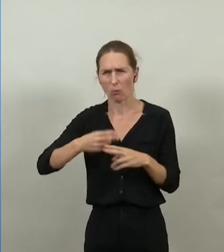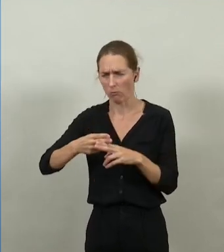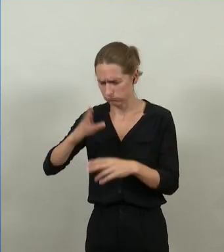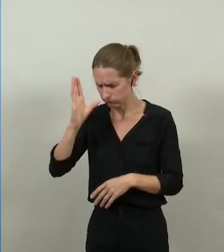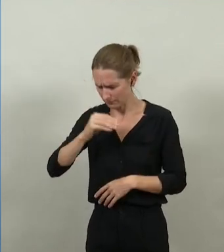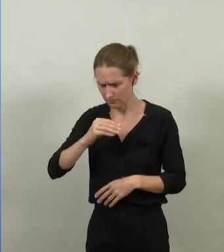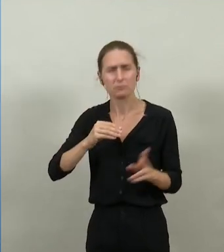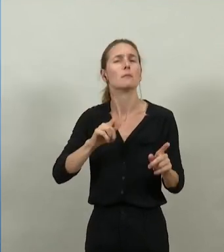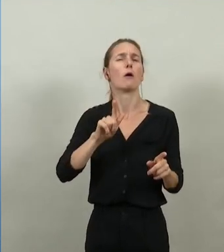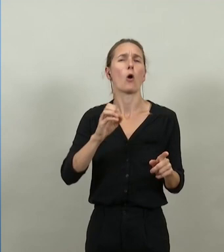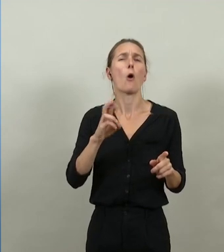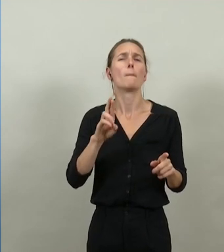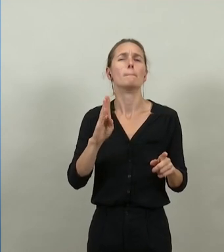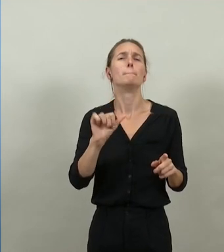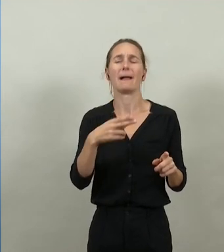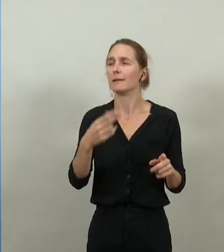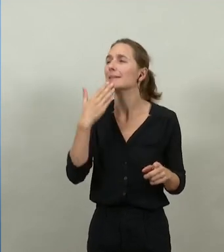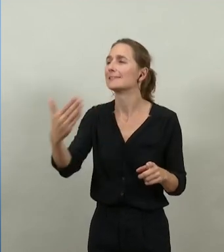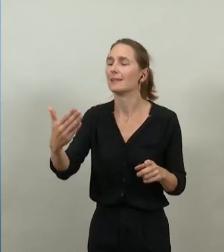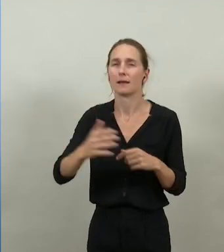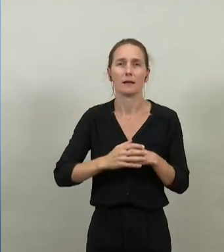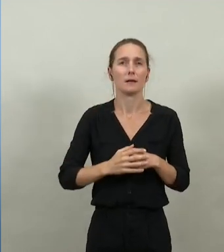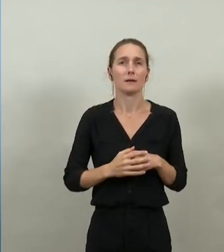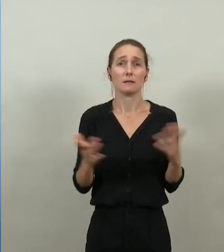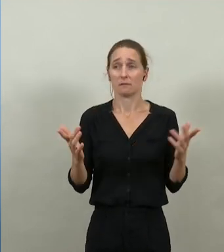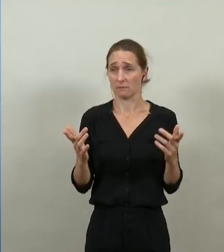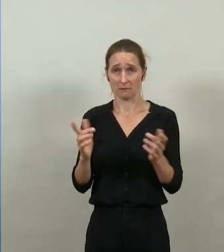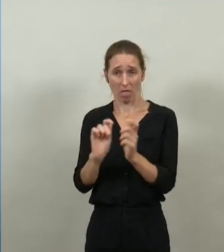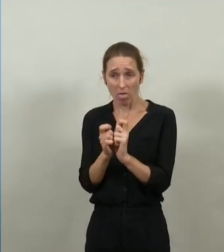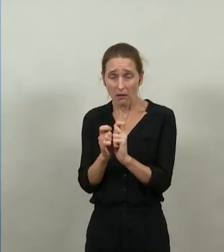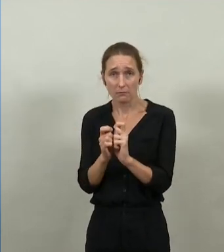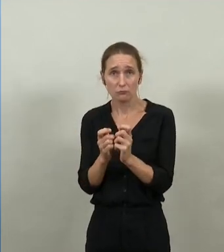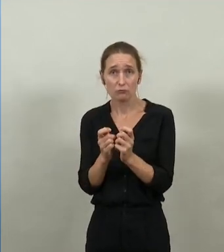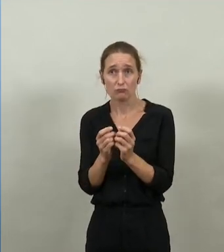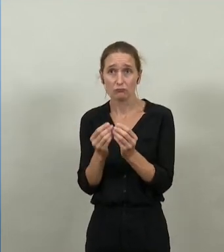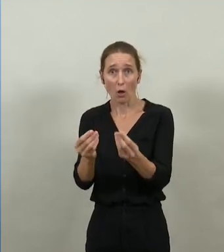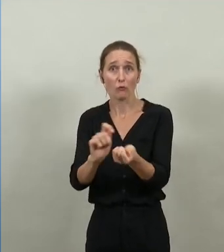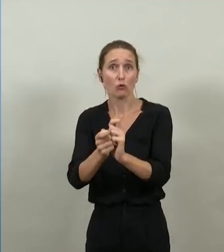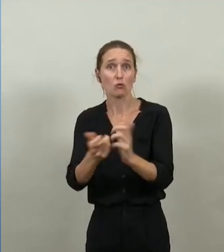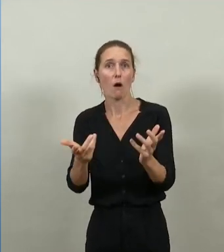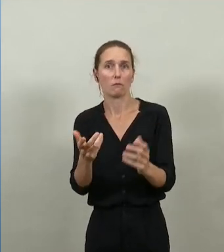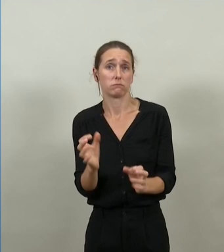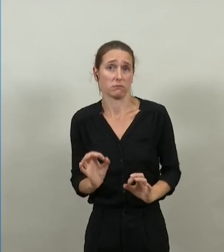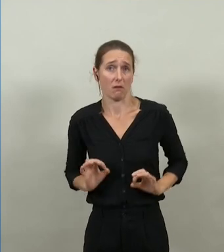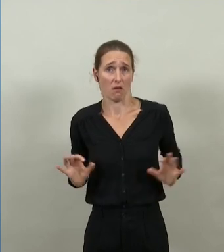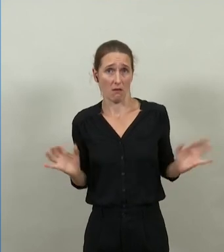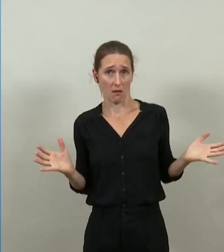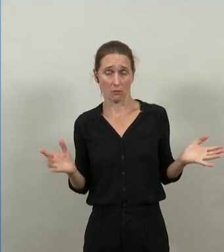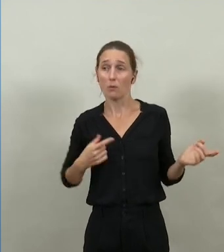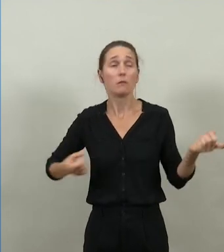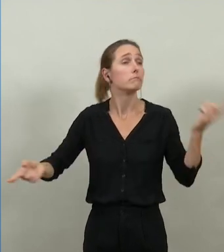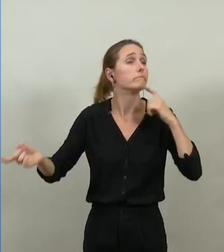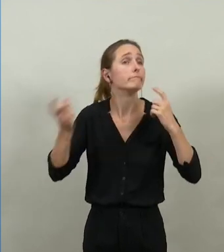Orban merci beaucoup mais qu'est-ce que ça change ça change absolument rien donc moi entendre un petit peu aujourd'hui ce que j'entends